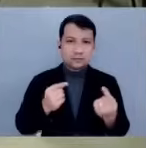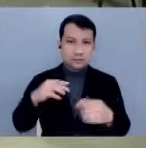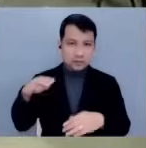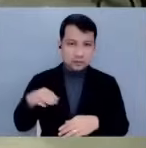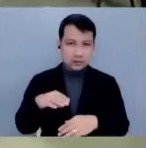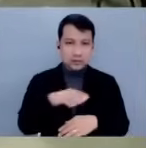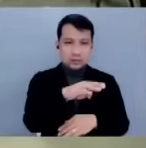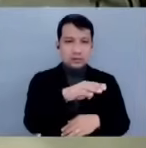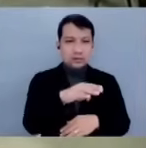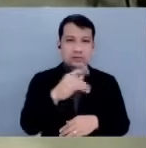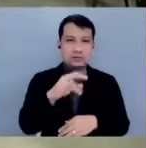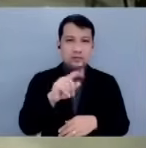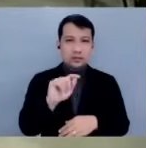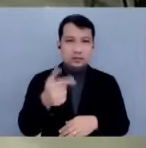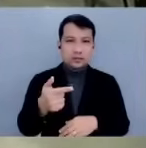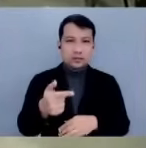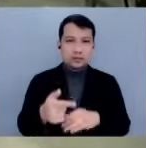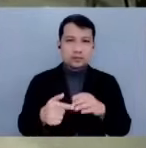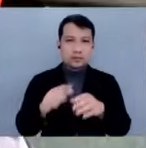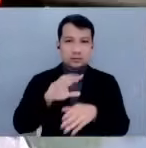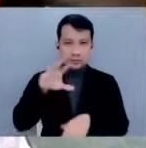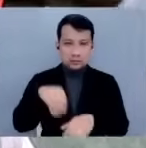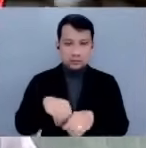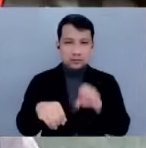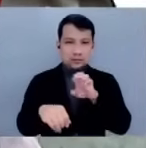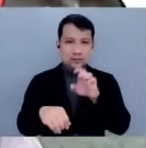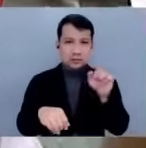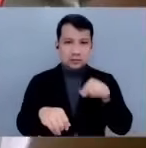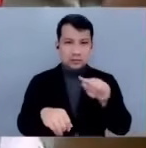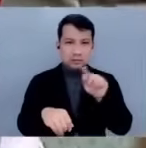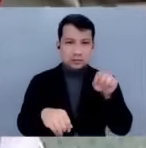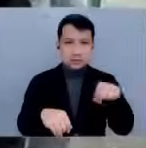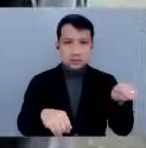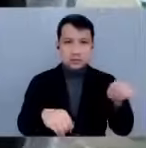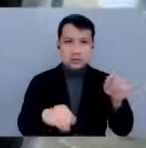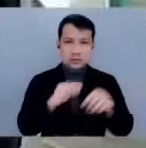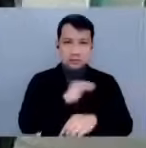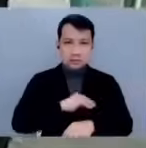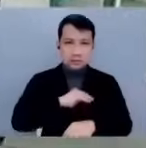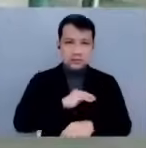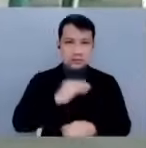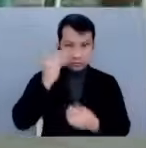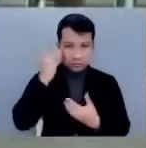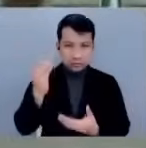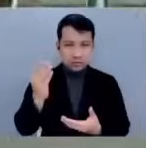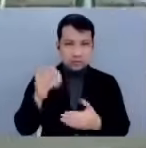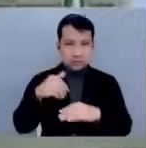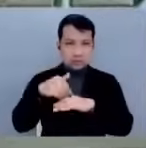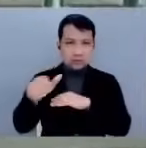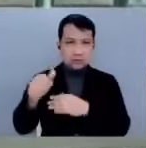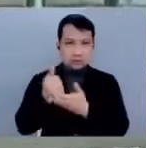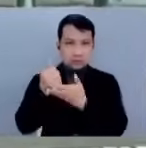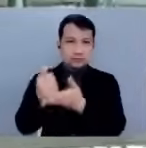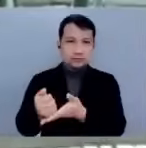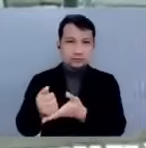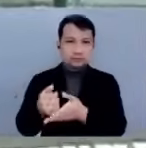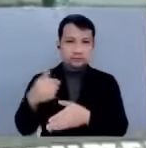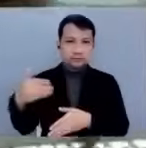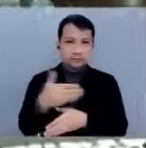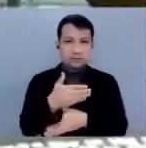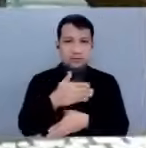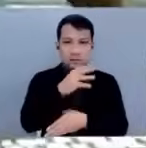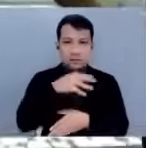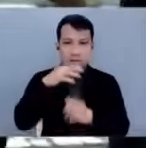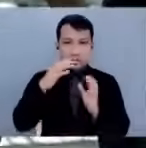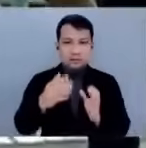na sakop ng Exclusive Economic Zone ng Pilipinas. Ang tanging misyon lang naman daw, makapag-abot ng tulong sa mga mangingisdang Pilipino roon